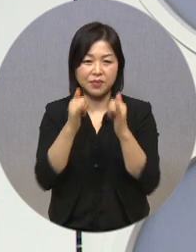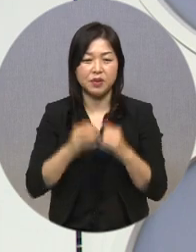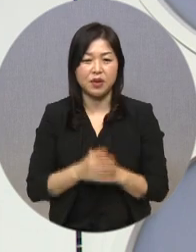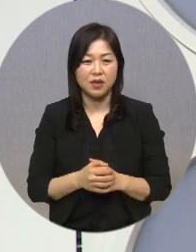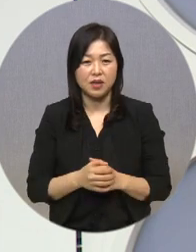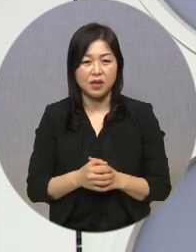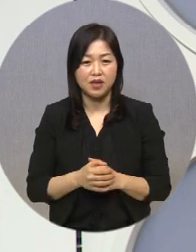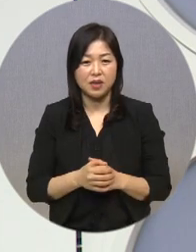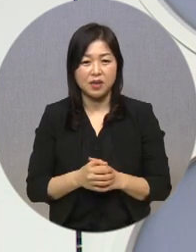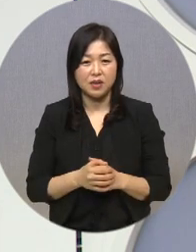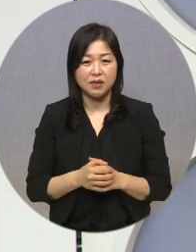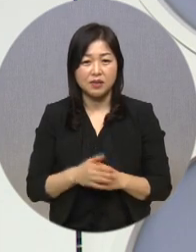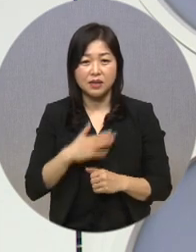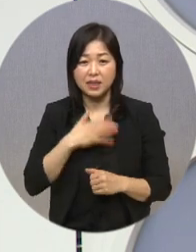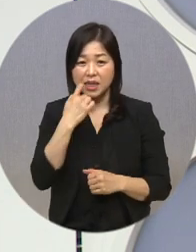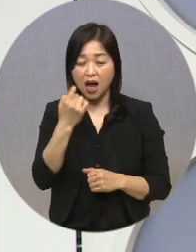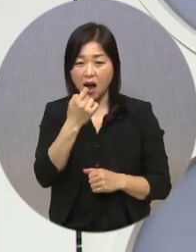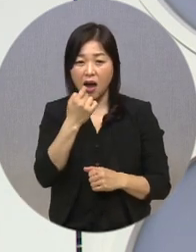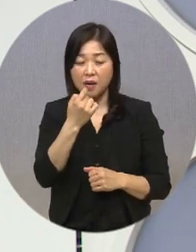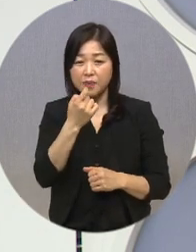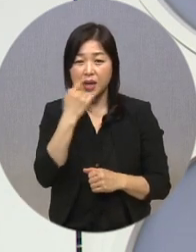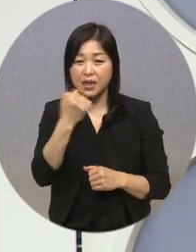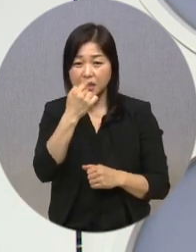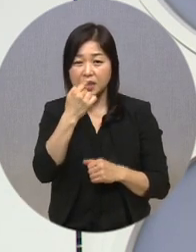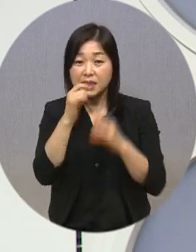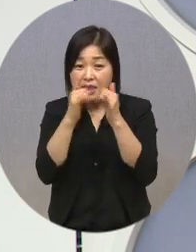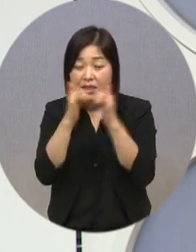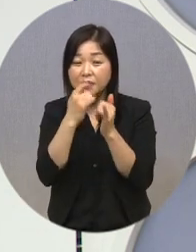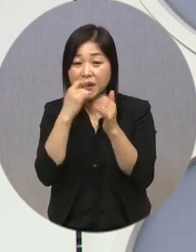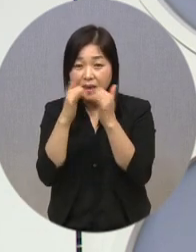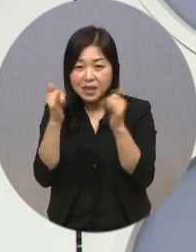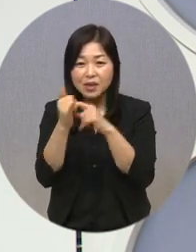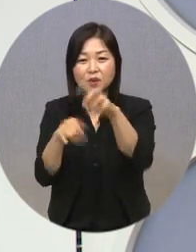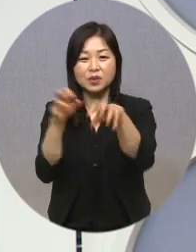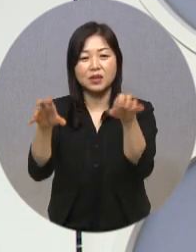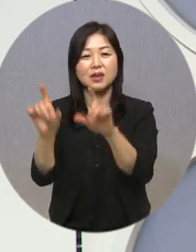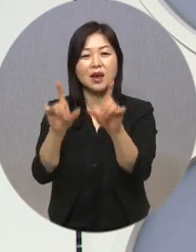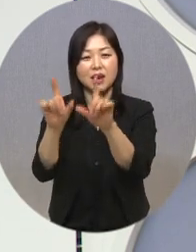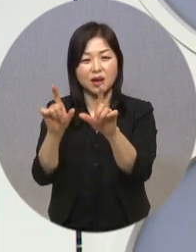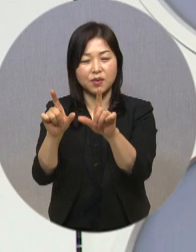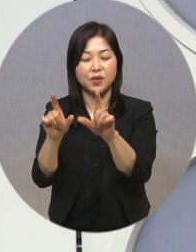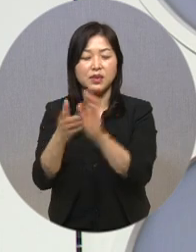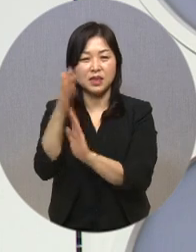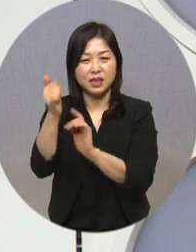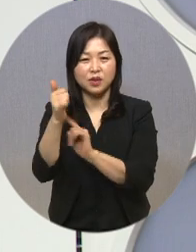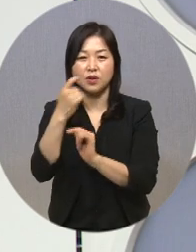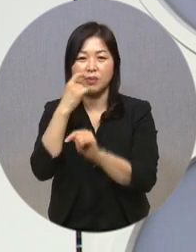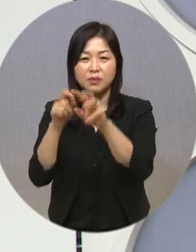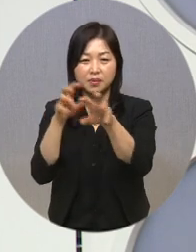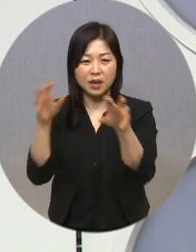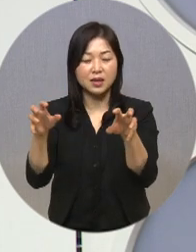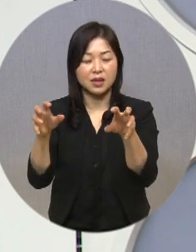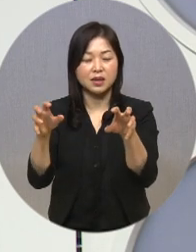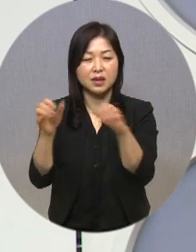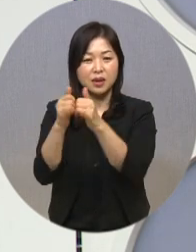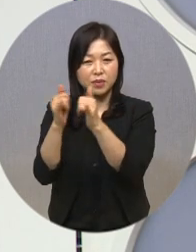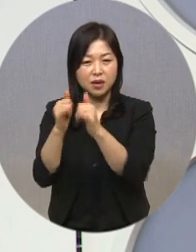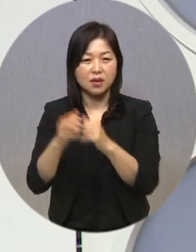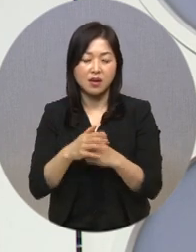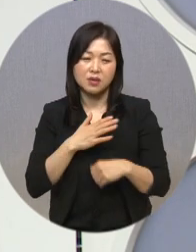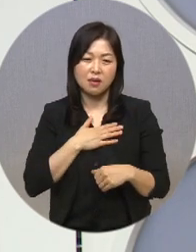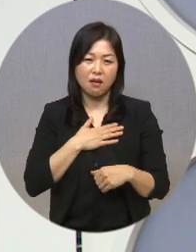이상하게도 백인 동네만 자꾸 살게 됐는데 시장도 백인 동네에서 그래서 흑인들을 잘 이해를 못했는데 왜들 이러는지